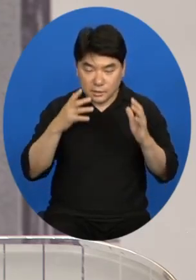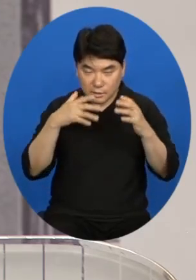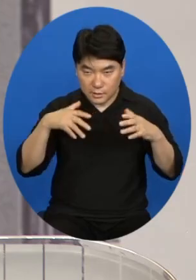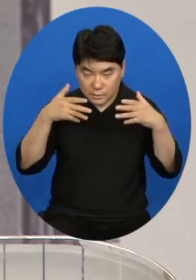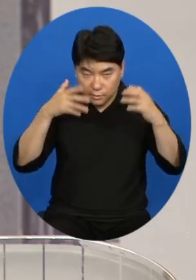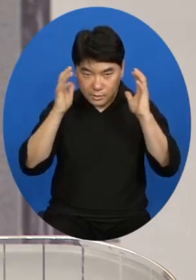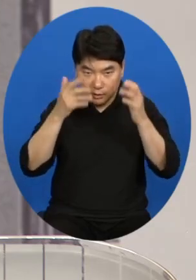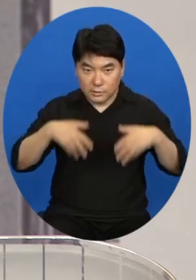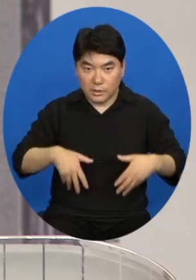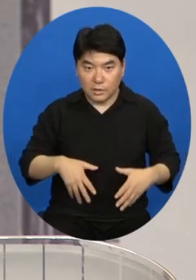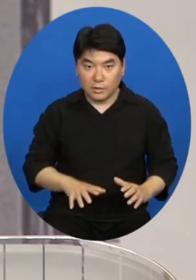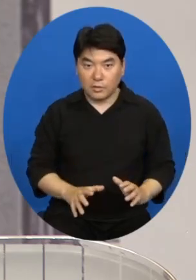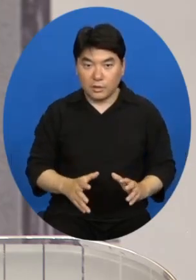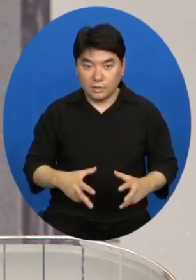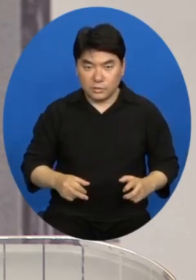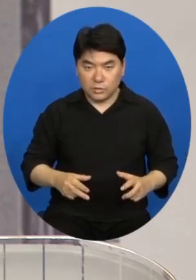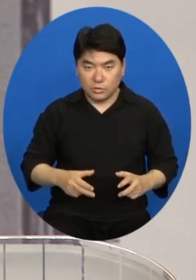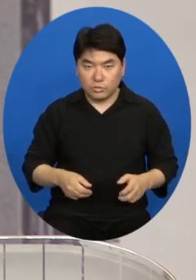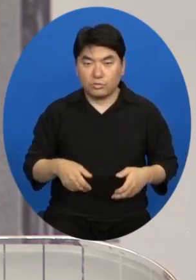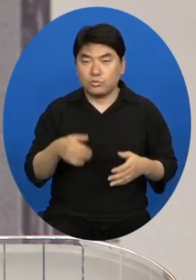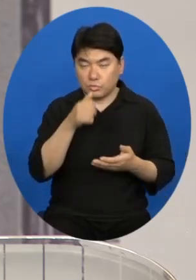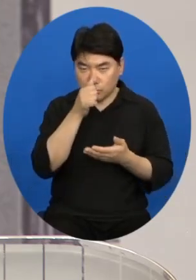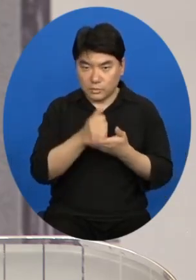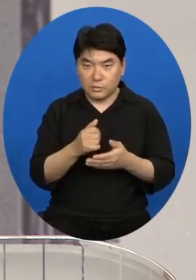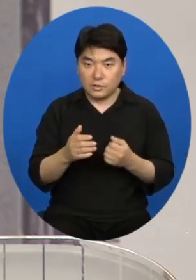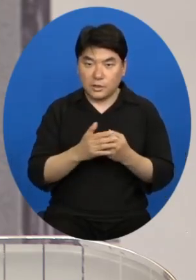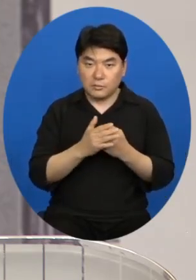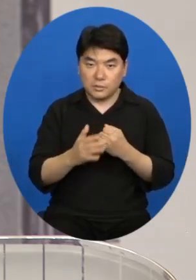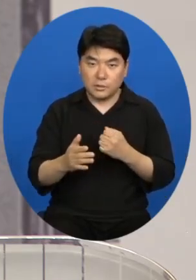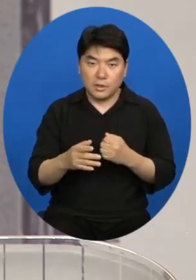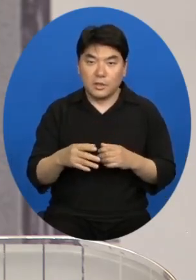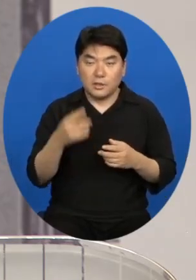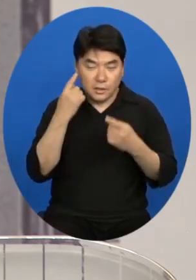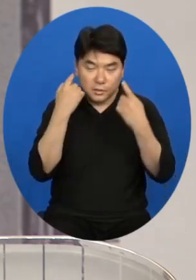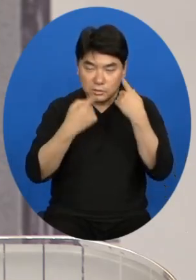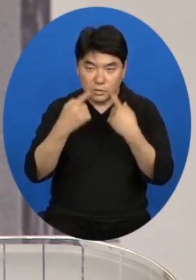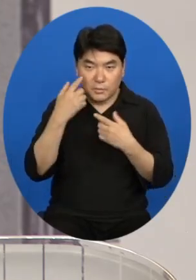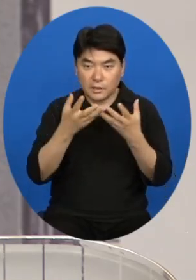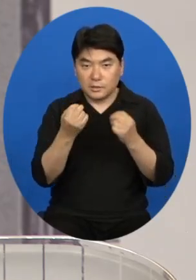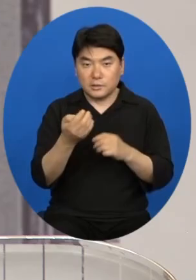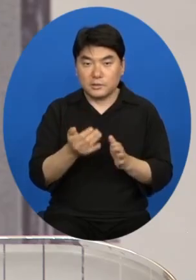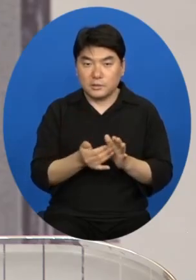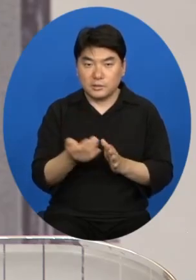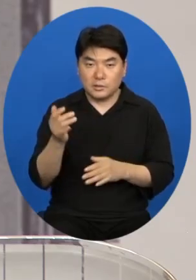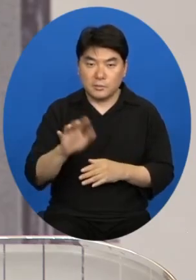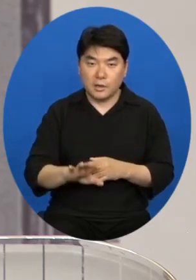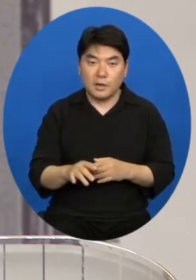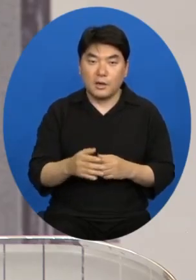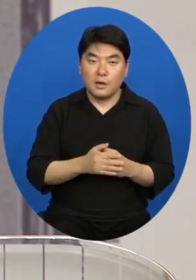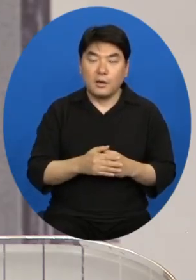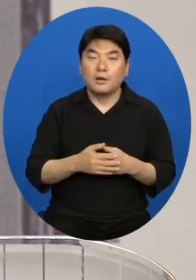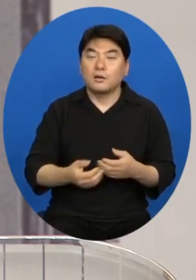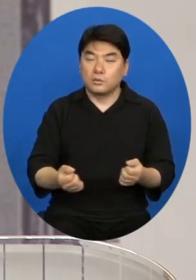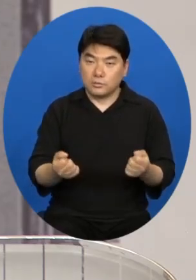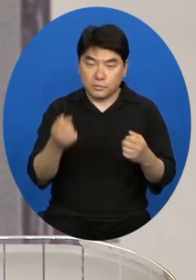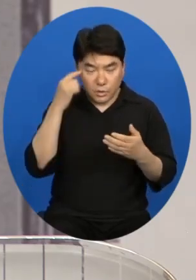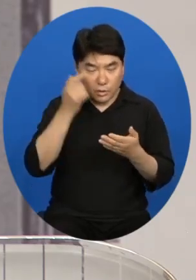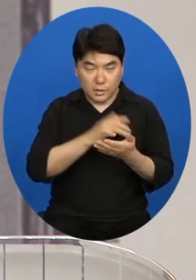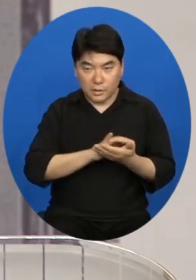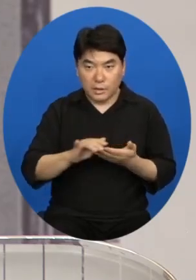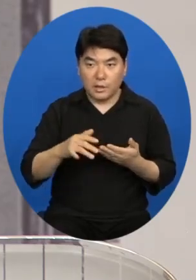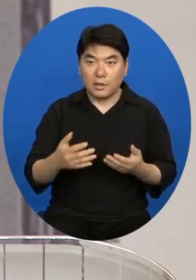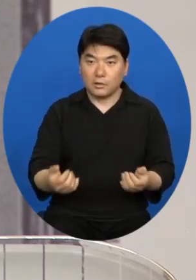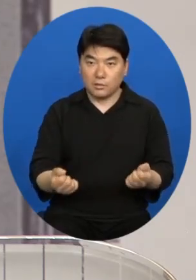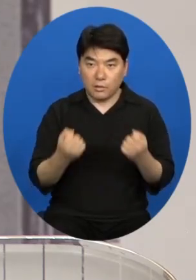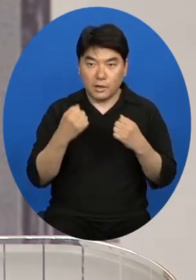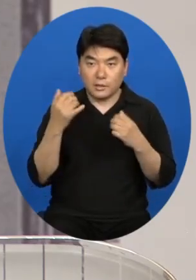상처투성인 자궁임에도 불구하고 하나님께서는 임신 과정 내내 그 어떤 누구보다도 더 순탄하게 건강한 아이를 낳을 수 있도록